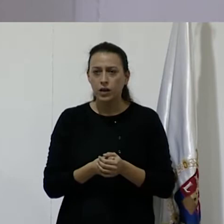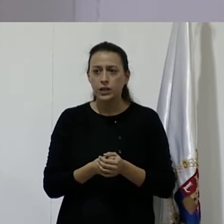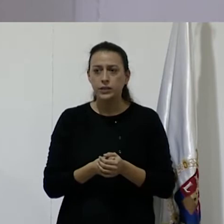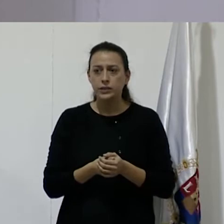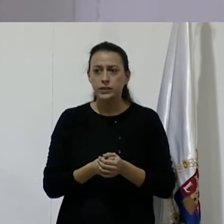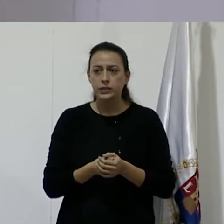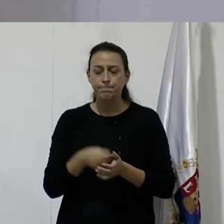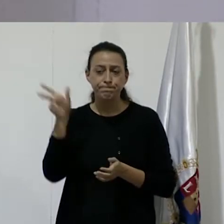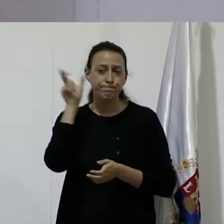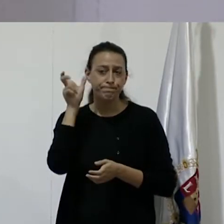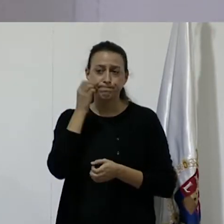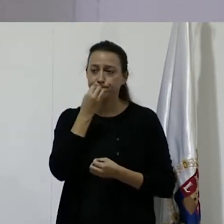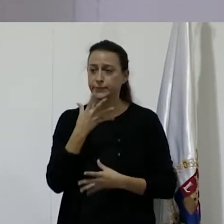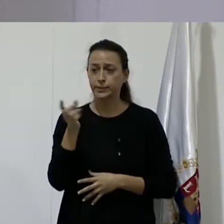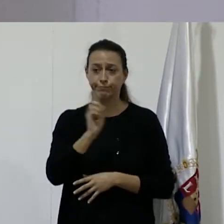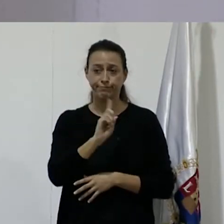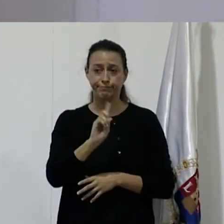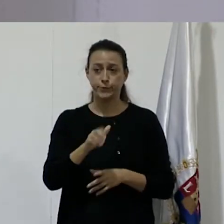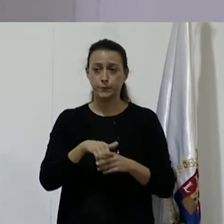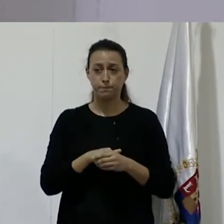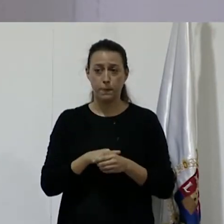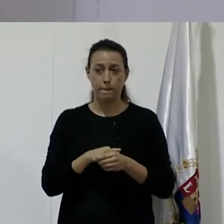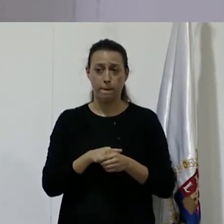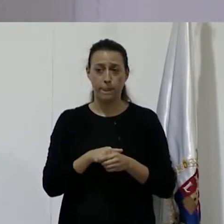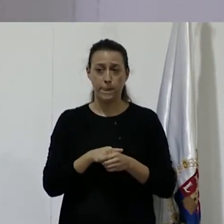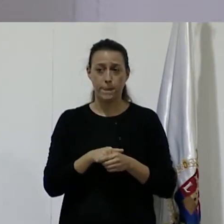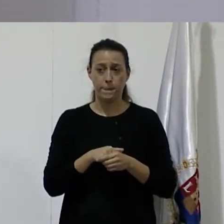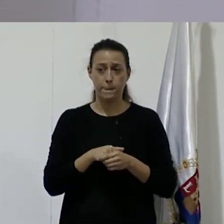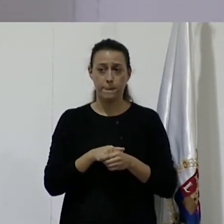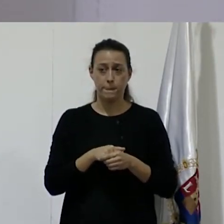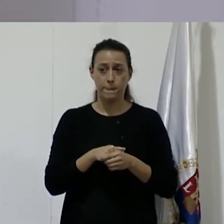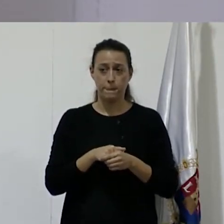en figures, metàfores i paràboles que ens permeten imaginar